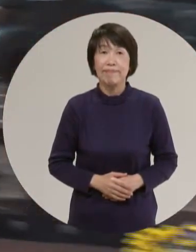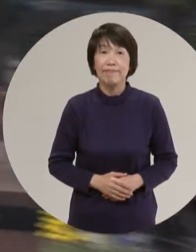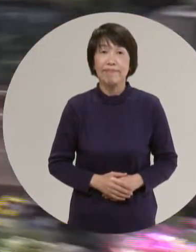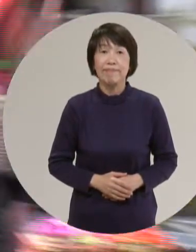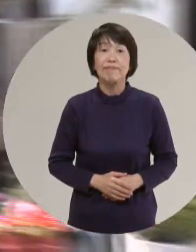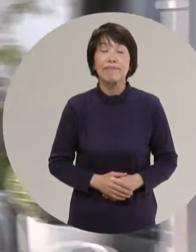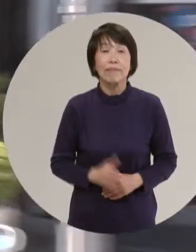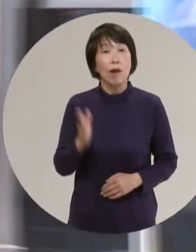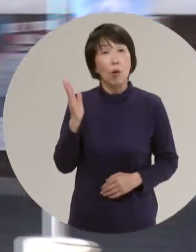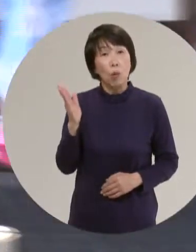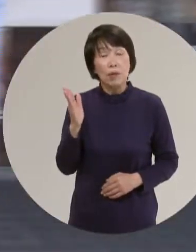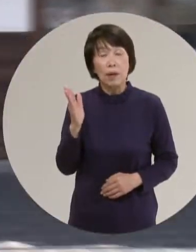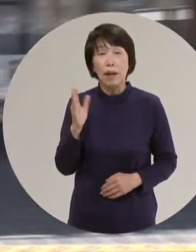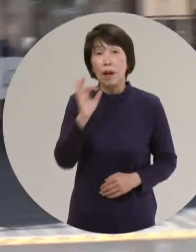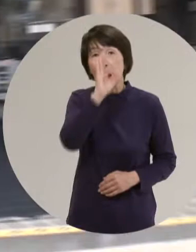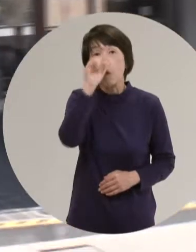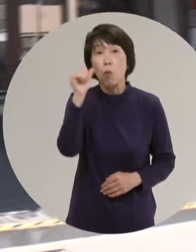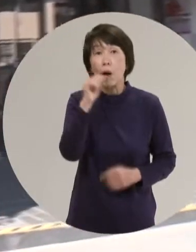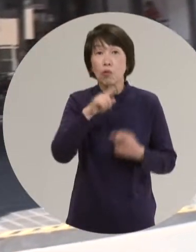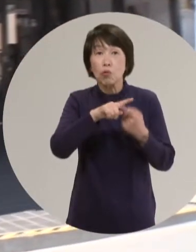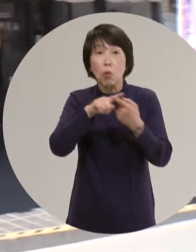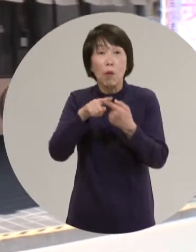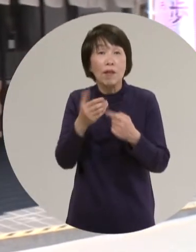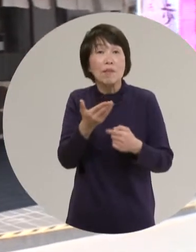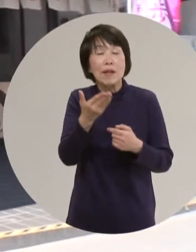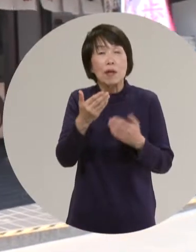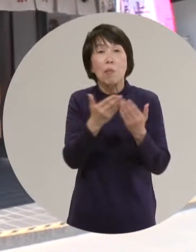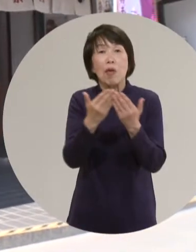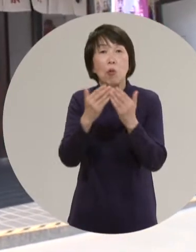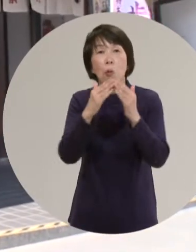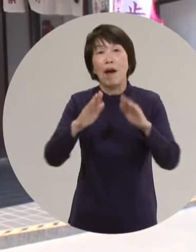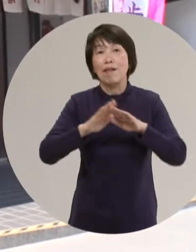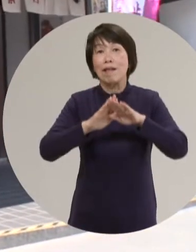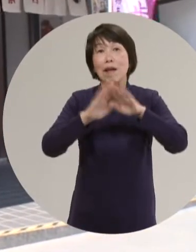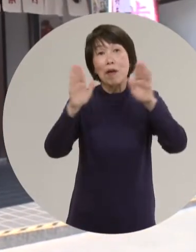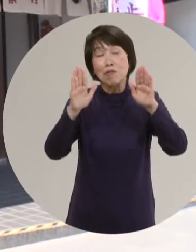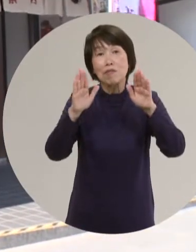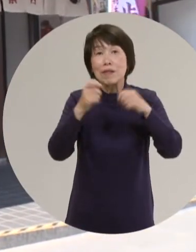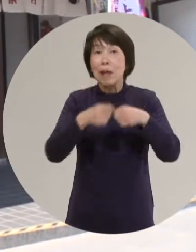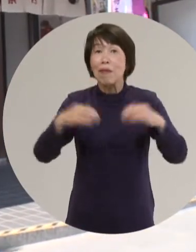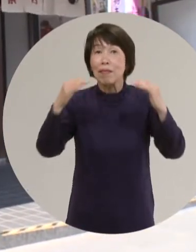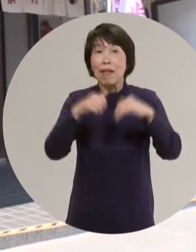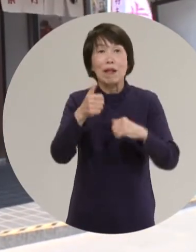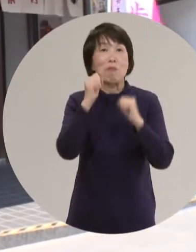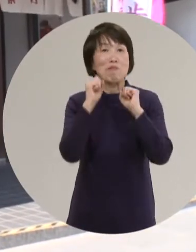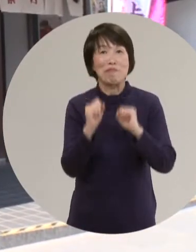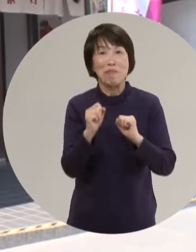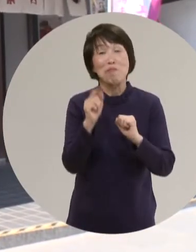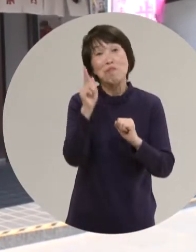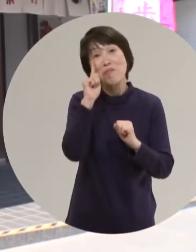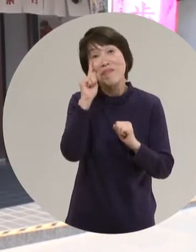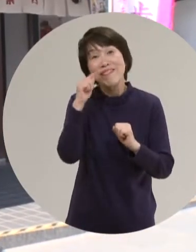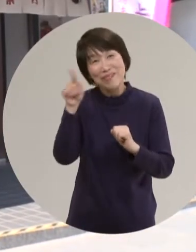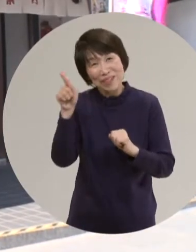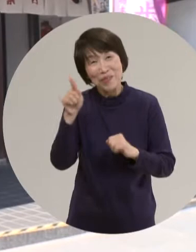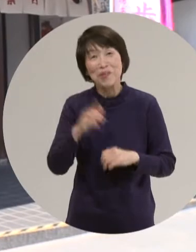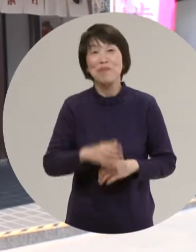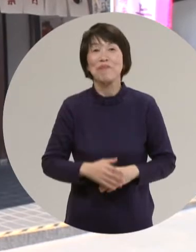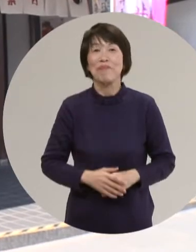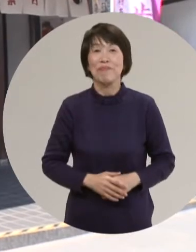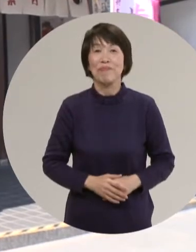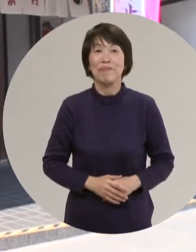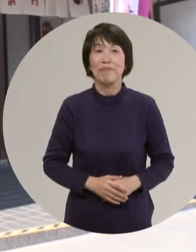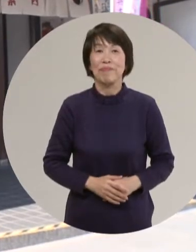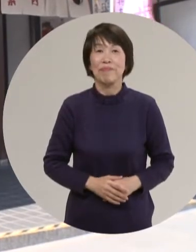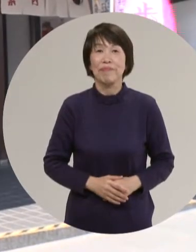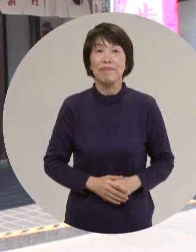こちらで観光ガイド協会の皆さんの勉強会が開かれているということなんです。鍋谷さんも中にいらっしゃるということで